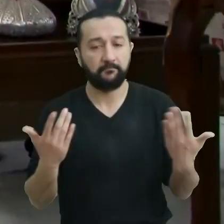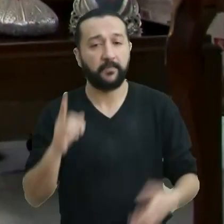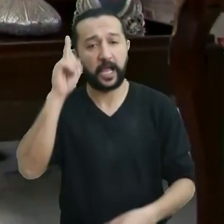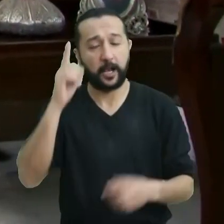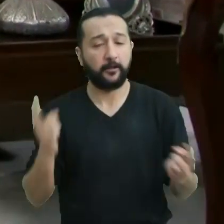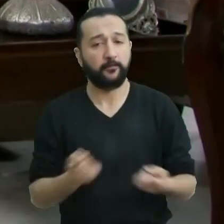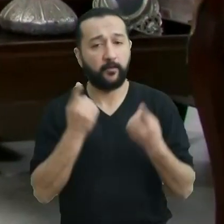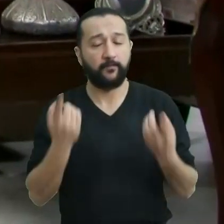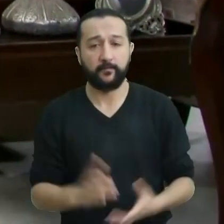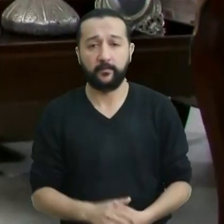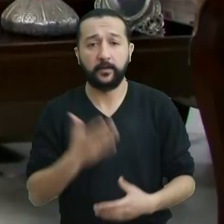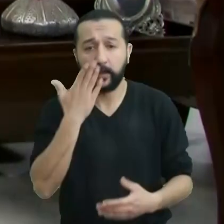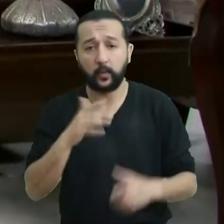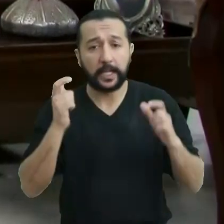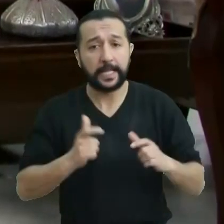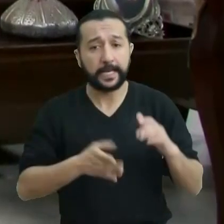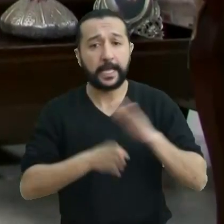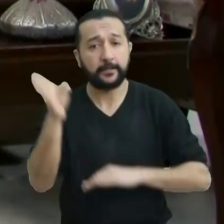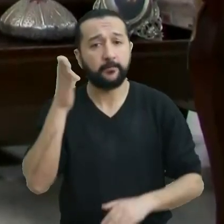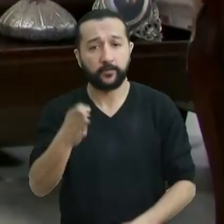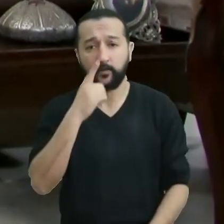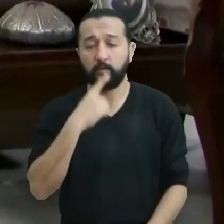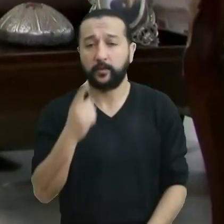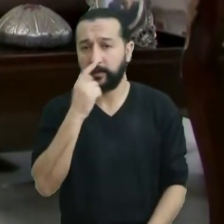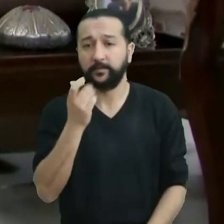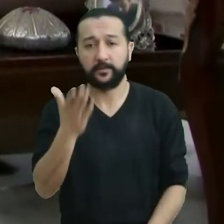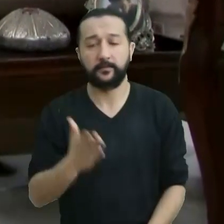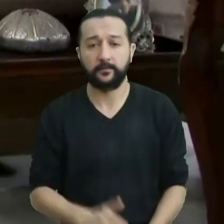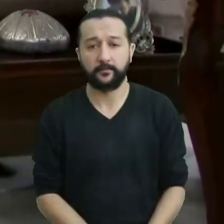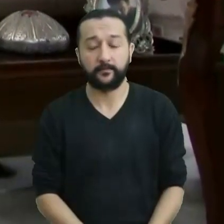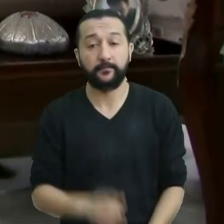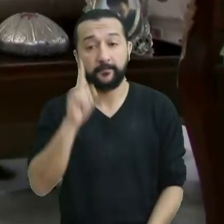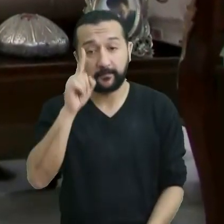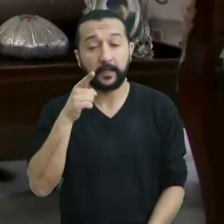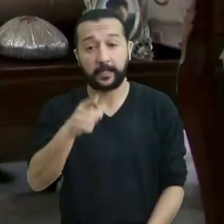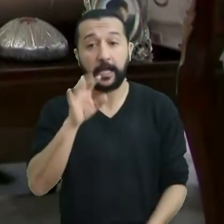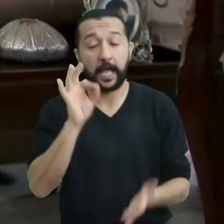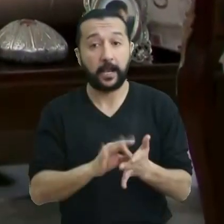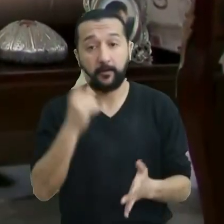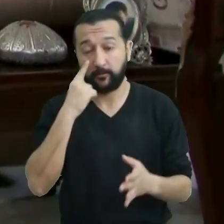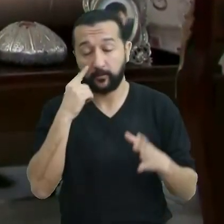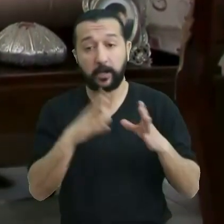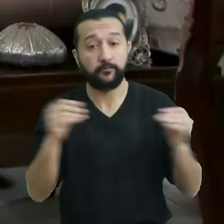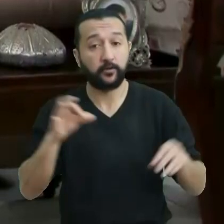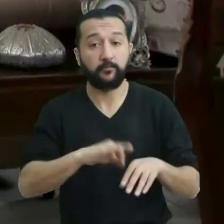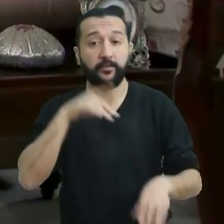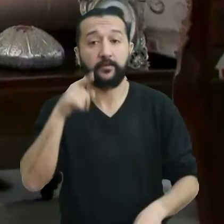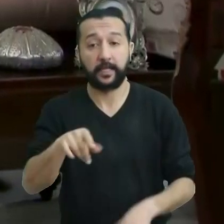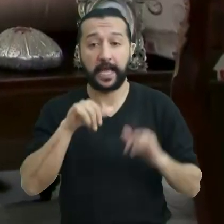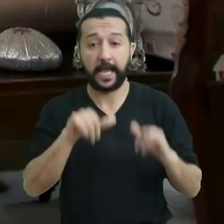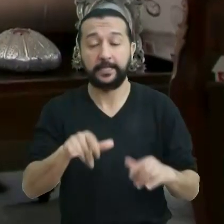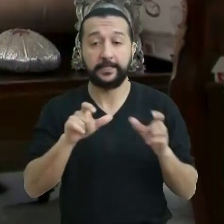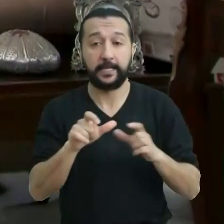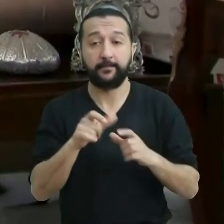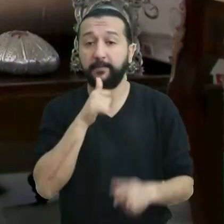Allah Allah! Ya nereye gider bu ya? Valla anında gözden kayboluyor Nurhan Bey. Aynı